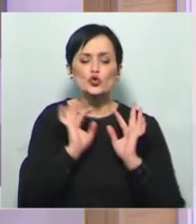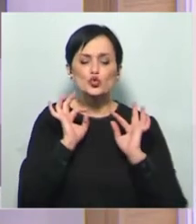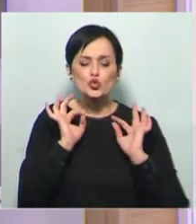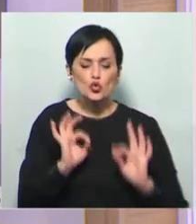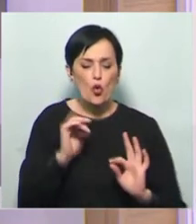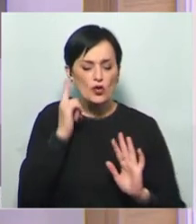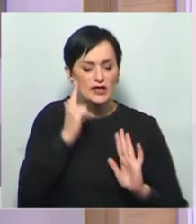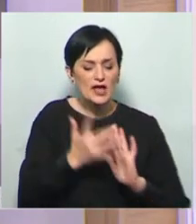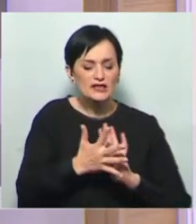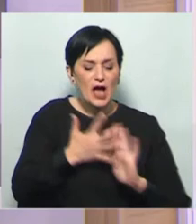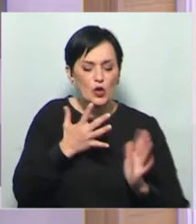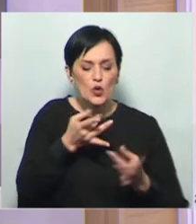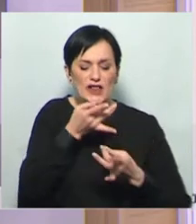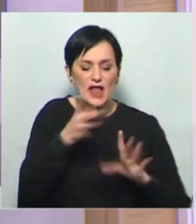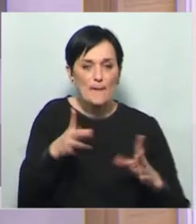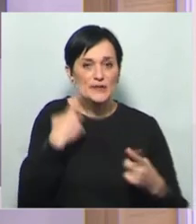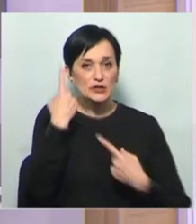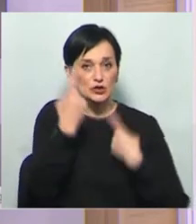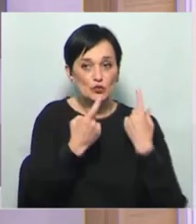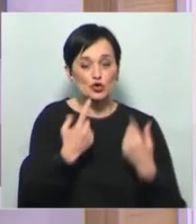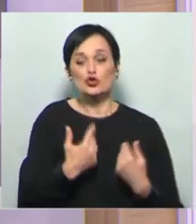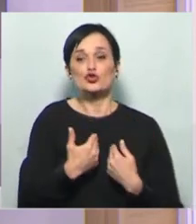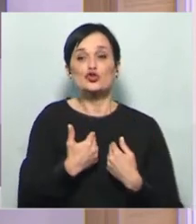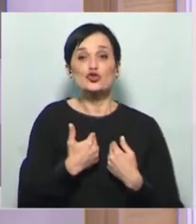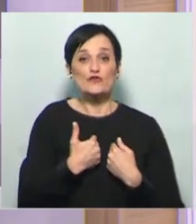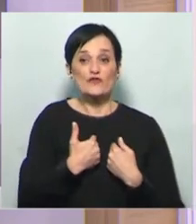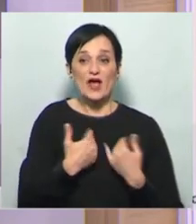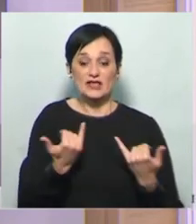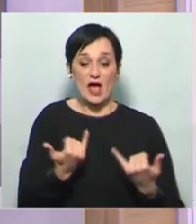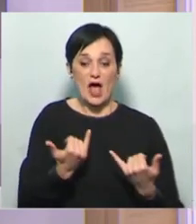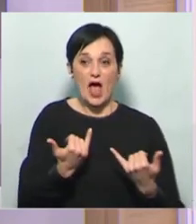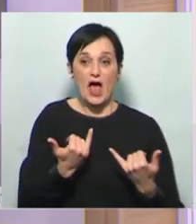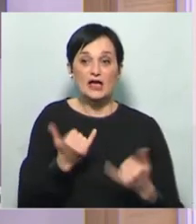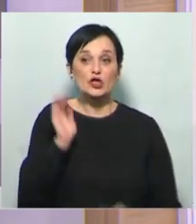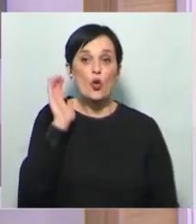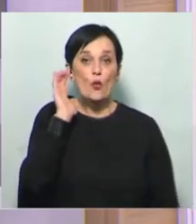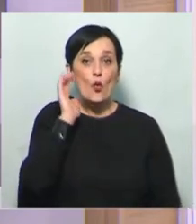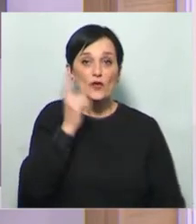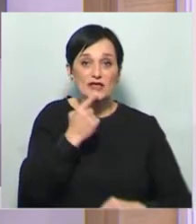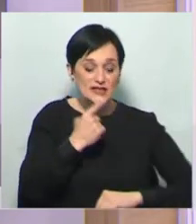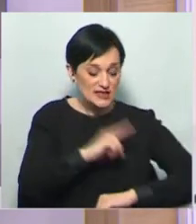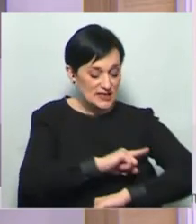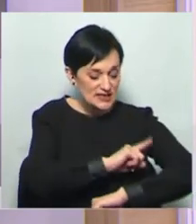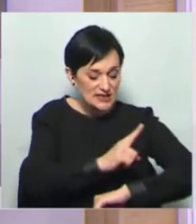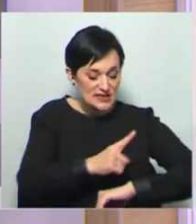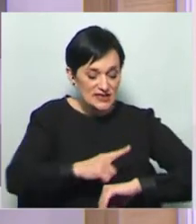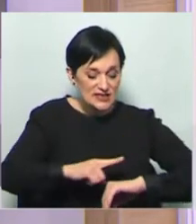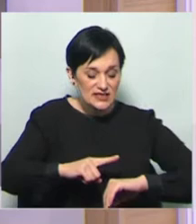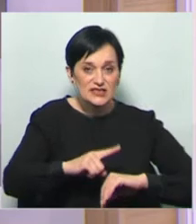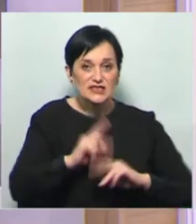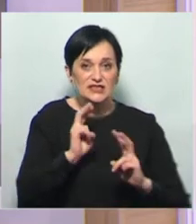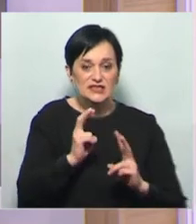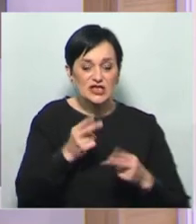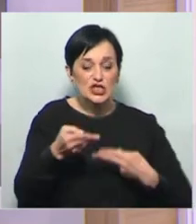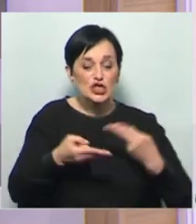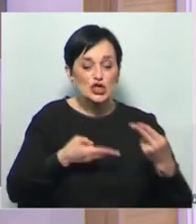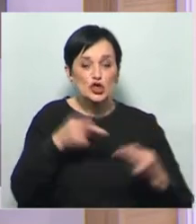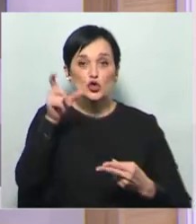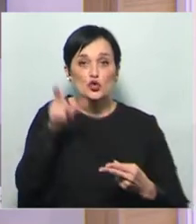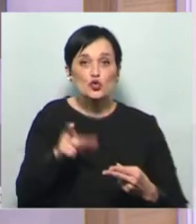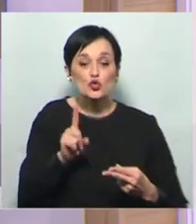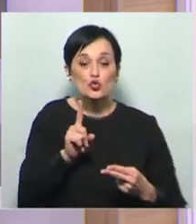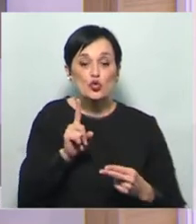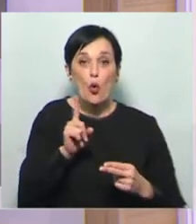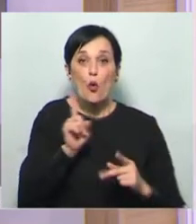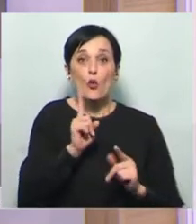გაიგოს ნებისმიერი ინფორმაცია. ჩვენ ახალ მოვისმინეთ სისხლძარღვთა ქირურგის განმარტება არა იმისთვის, რომ წყალი